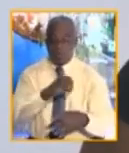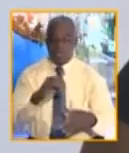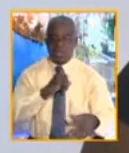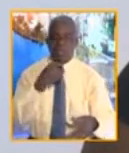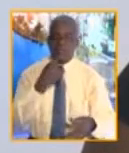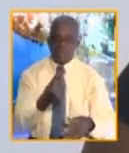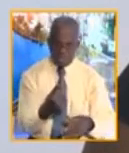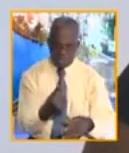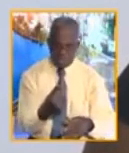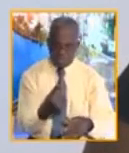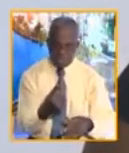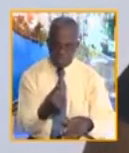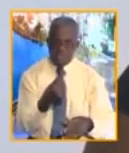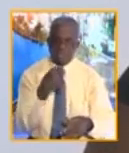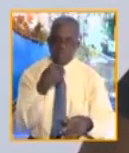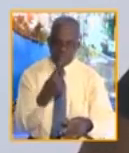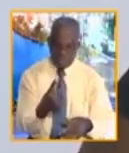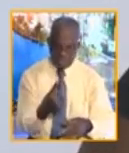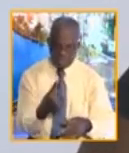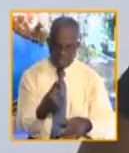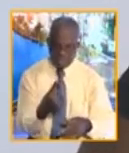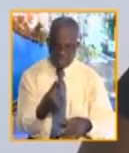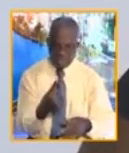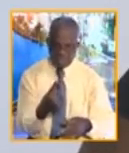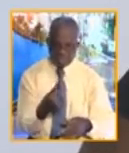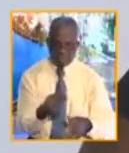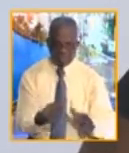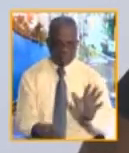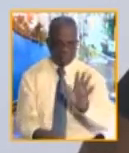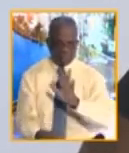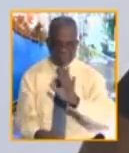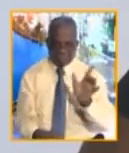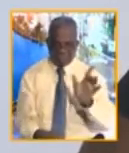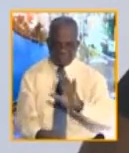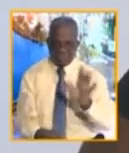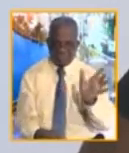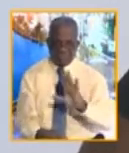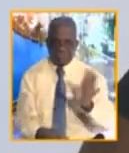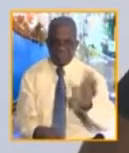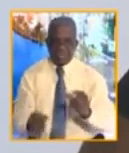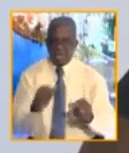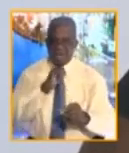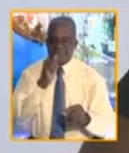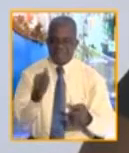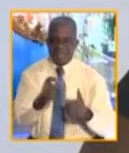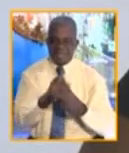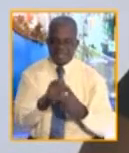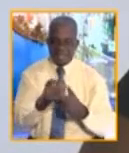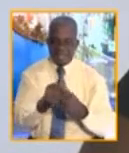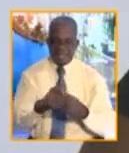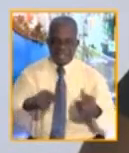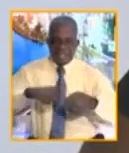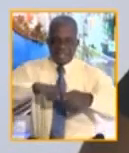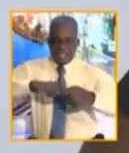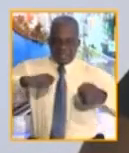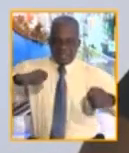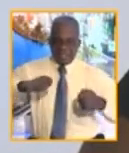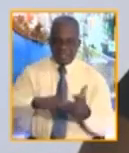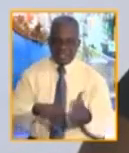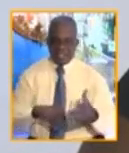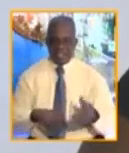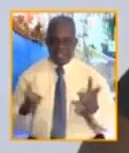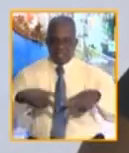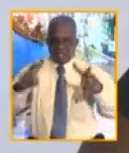vous l'annoncer de manière officielle qu'aucune de ces allégations de riz en